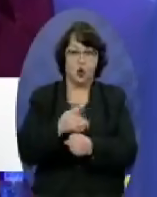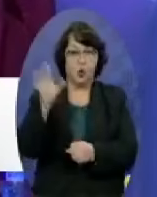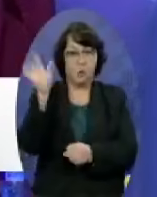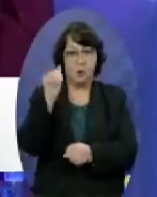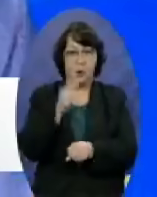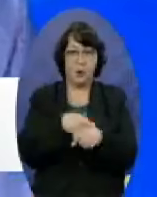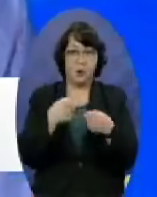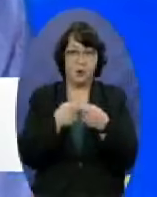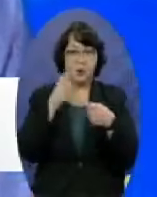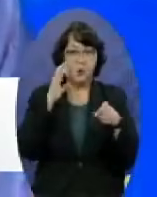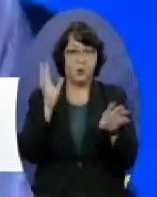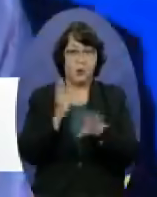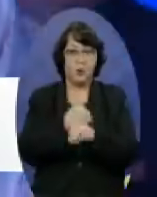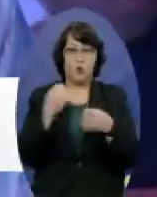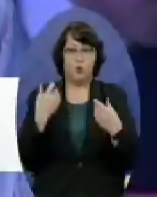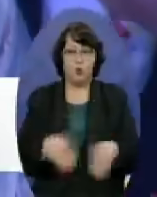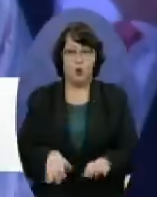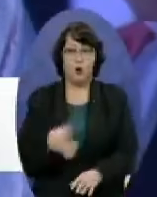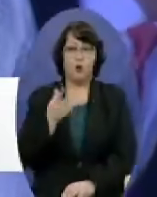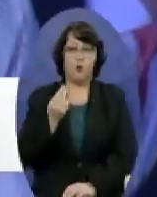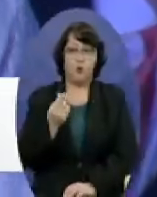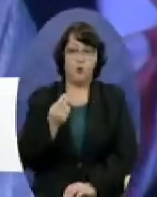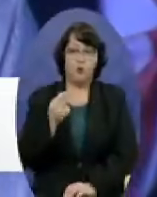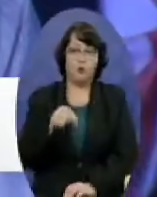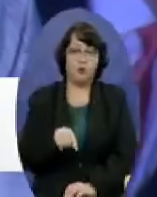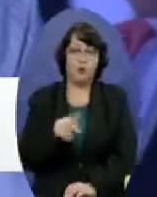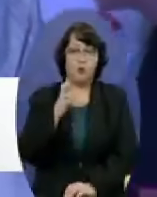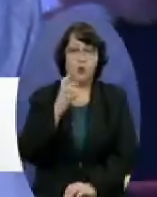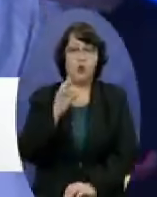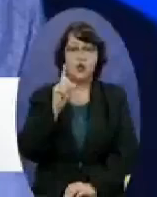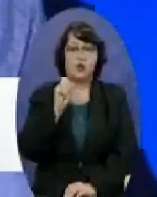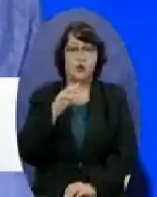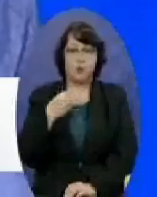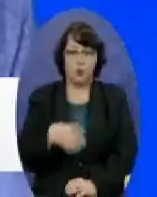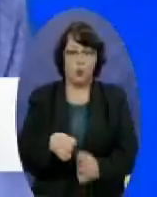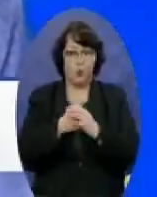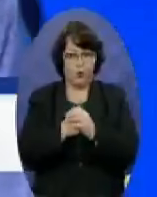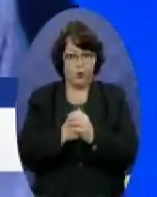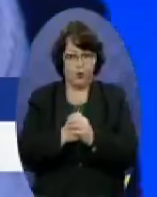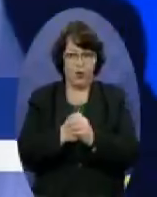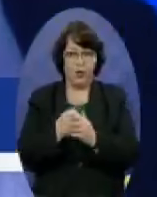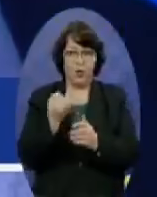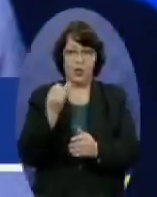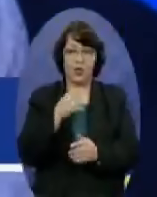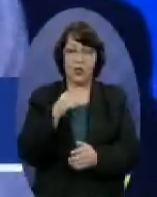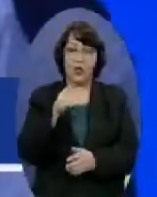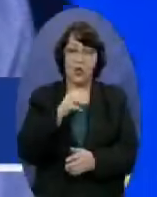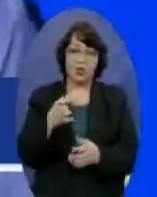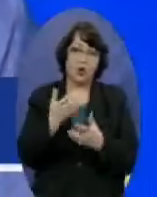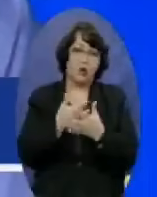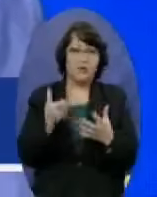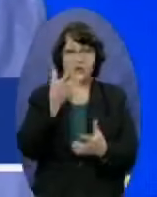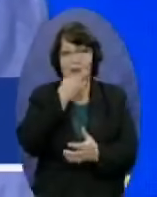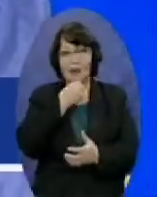байгуулсан юм. Үнэхээр өнөөдөр болор цомын энэ хүндтэй эндэр дээрээс олон